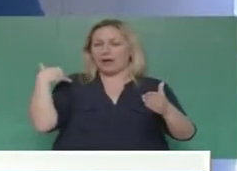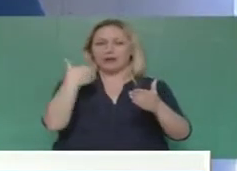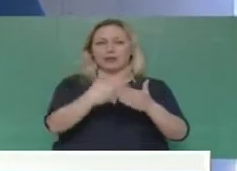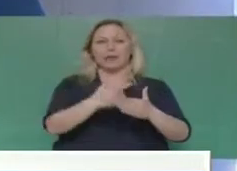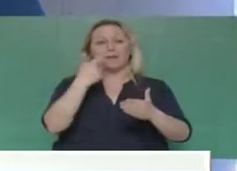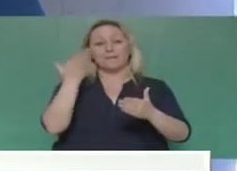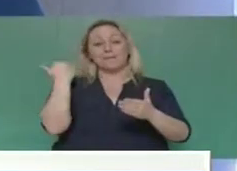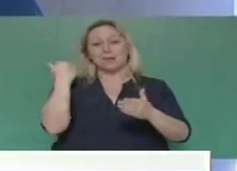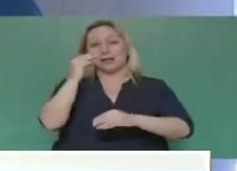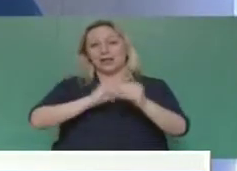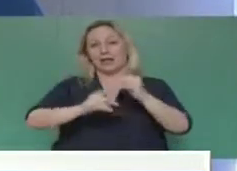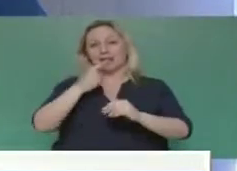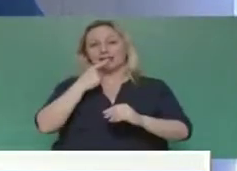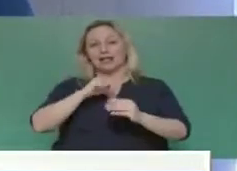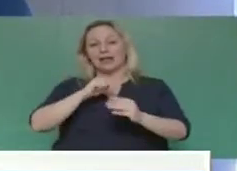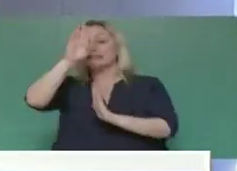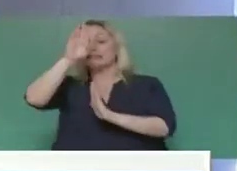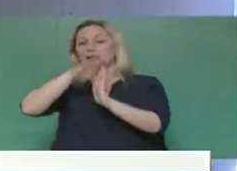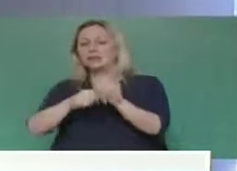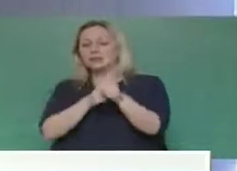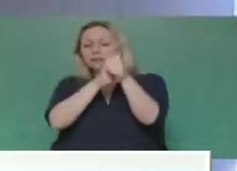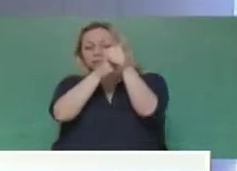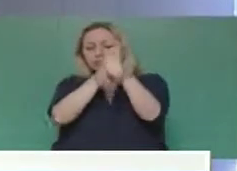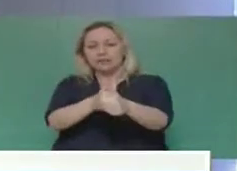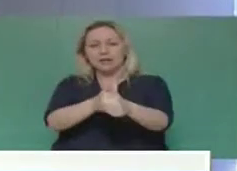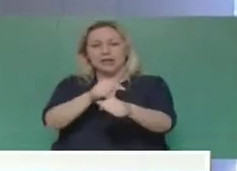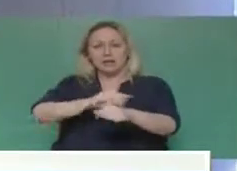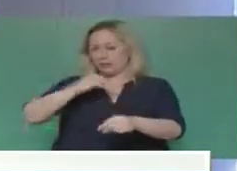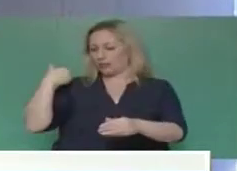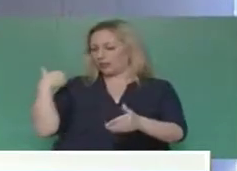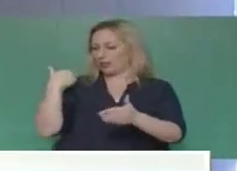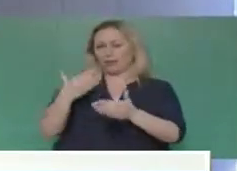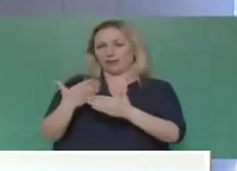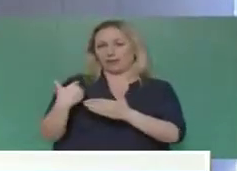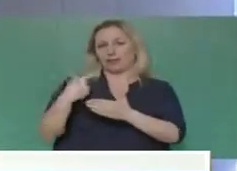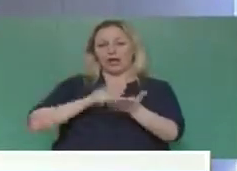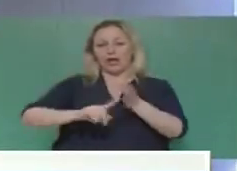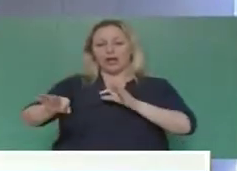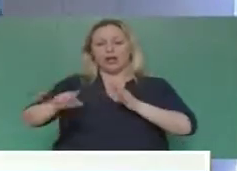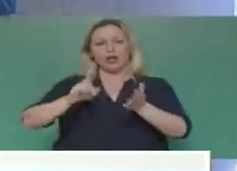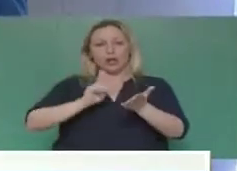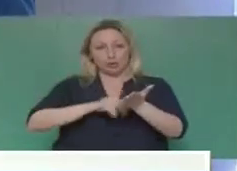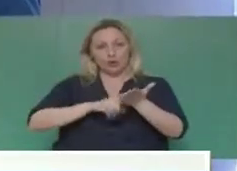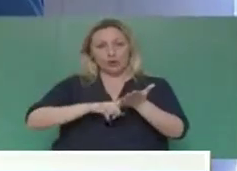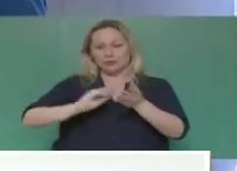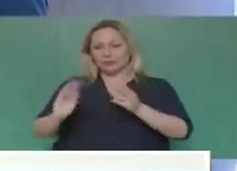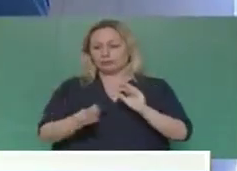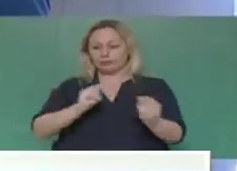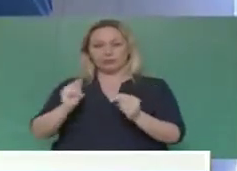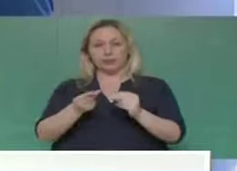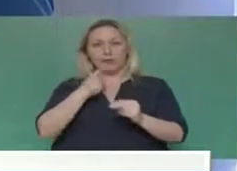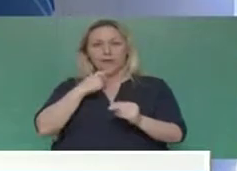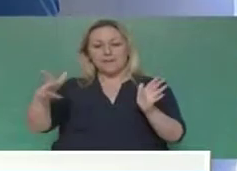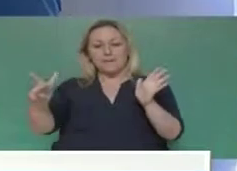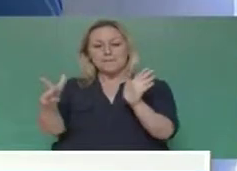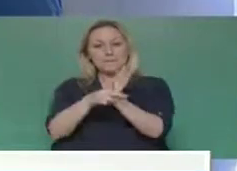είναι κάθε λέξη του συντάγματος και ήδη έχει πλειάδα νομοθετημάτων που έχουν αποφασιστεί ότι είναι αντισταγματικά. Μέσα σε αυτή